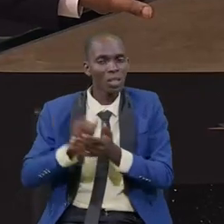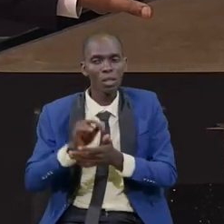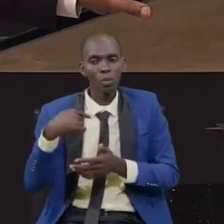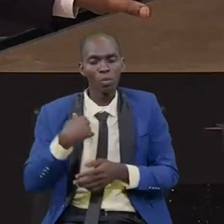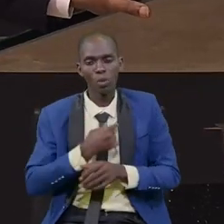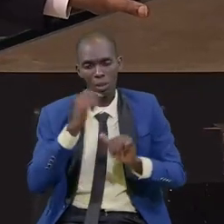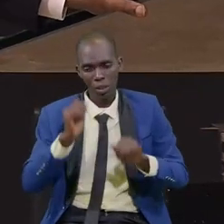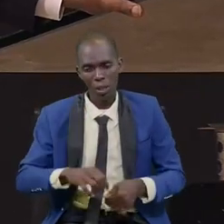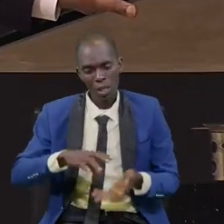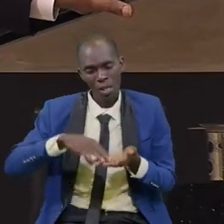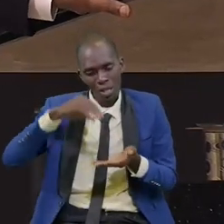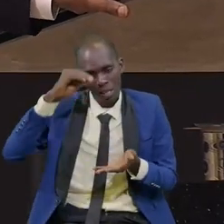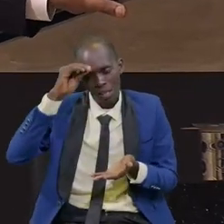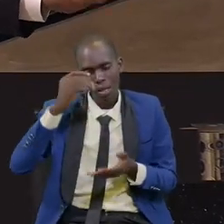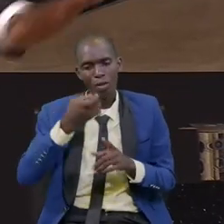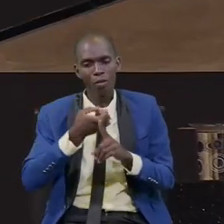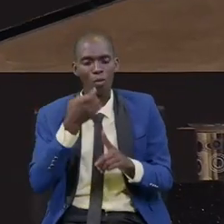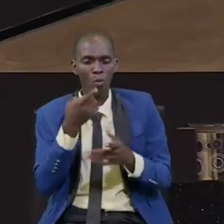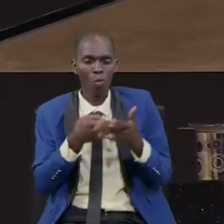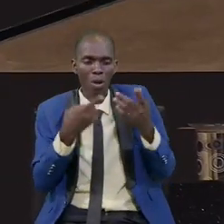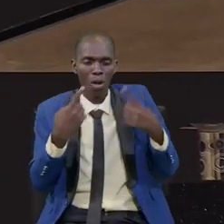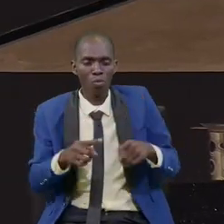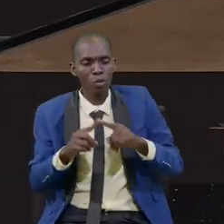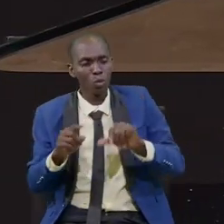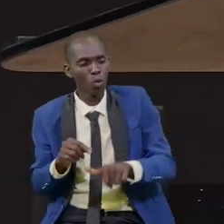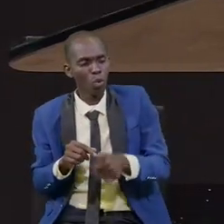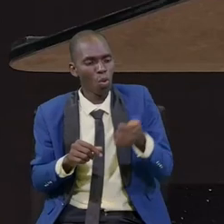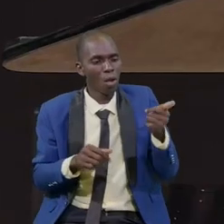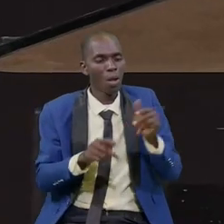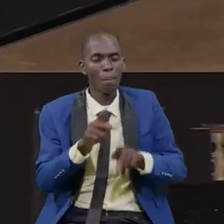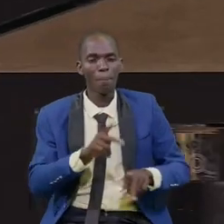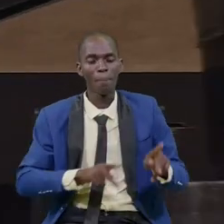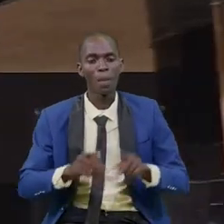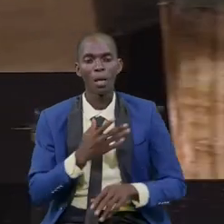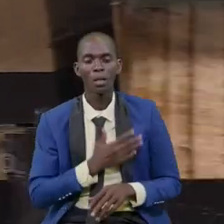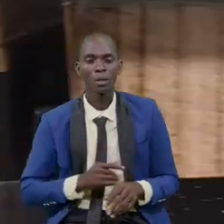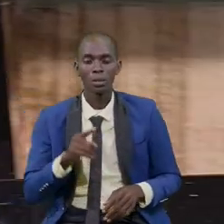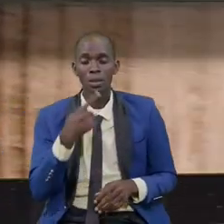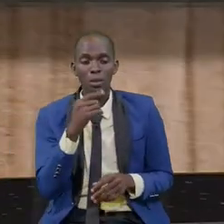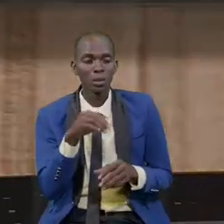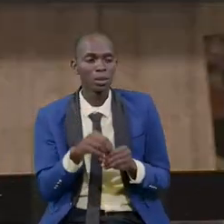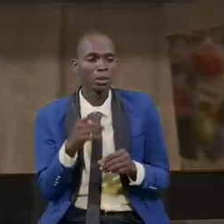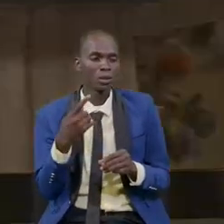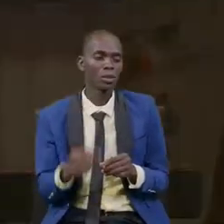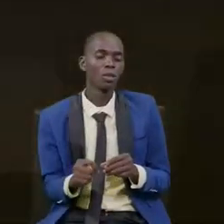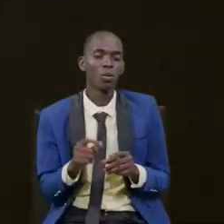nous puissions apprendre de ce qui était arrivé aux autres. Et dit,